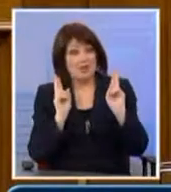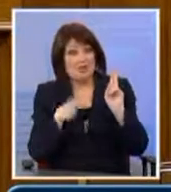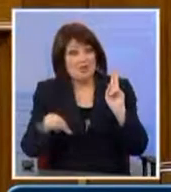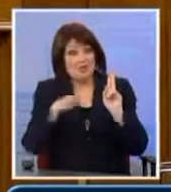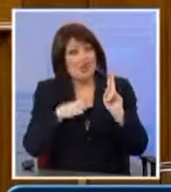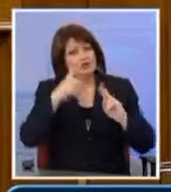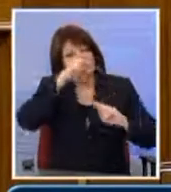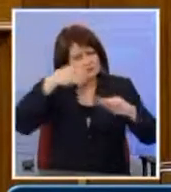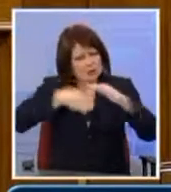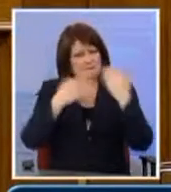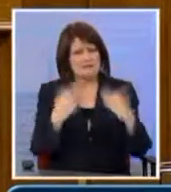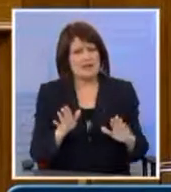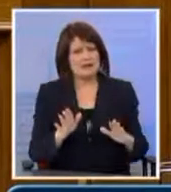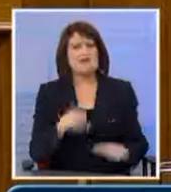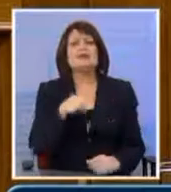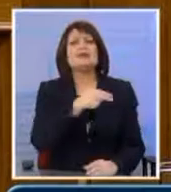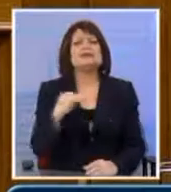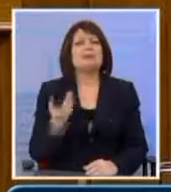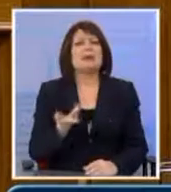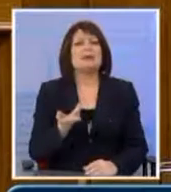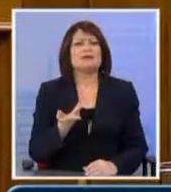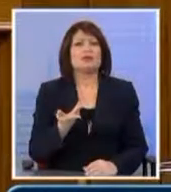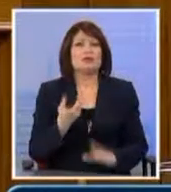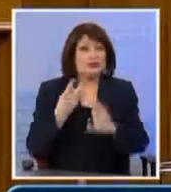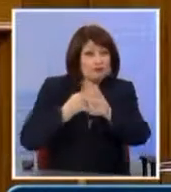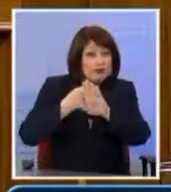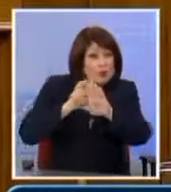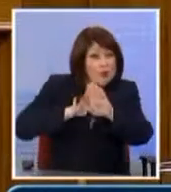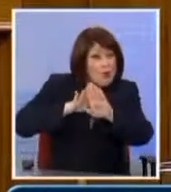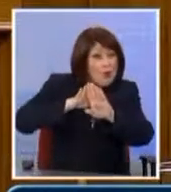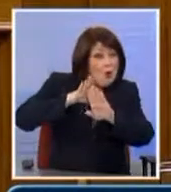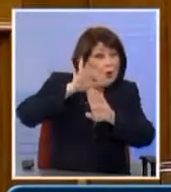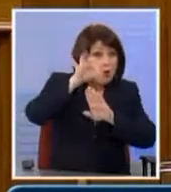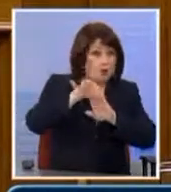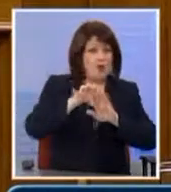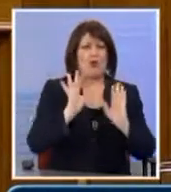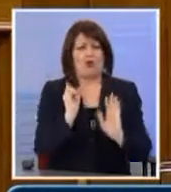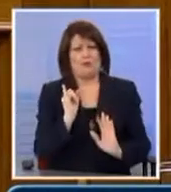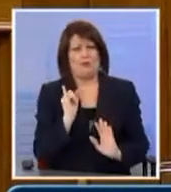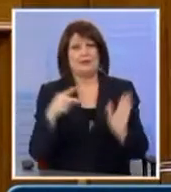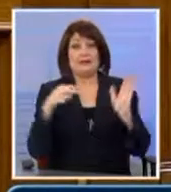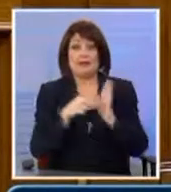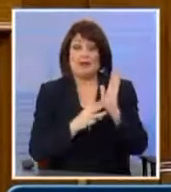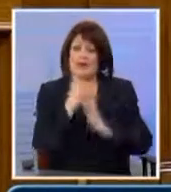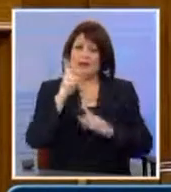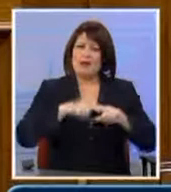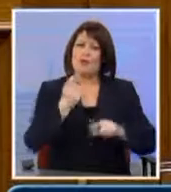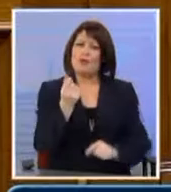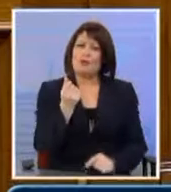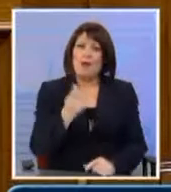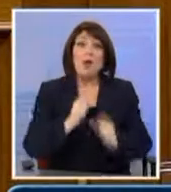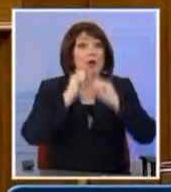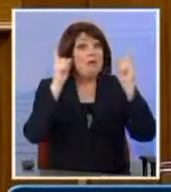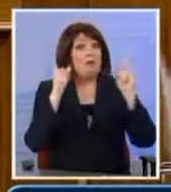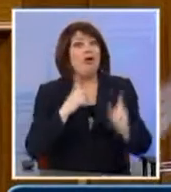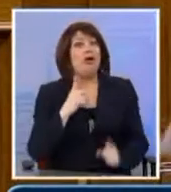δύσκολα πέρασαν, χωρίς όμως αυτό να σημαίνει ότι φτάσαμε στην κορυφή του βουνού. Η ελληνική οικονομία το 2013 εξέπληξε